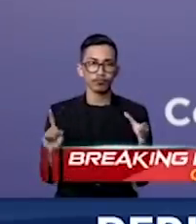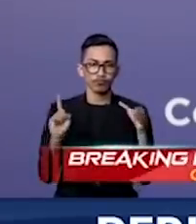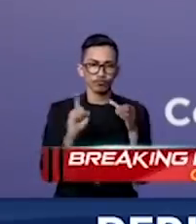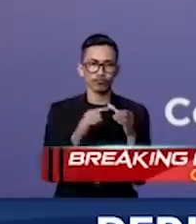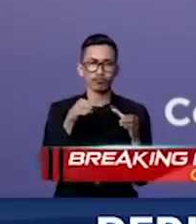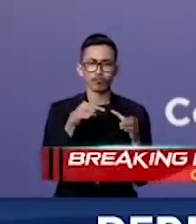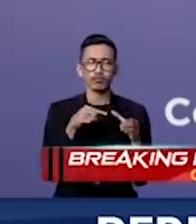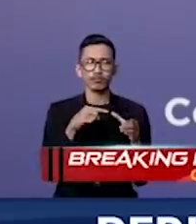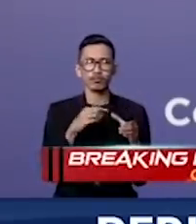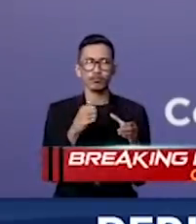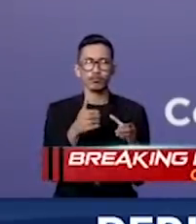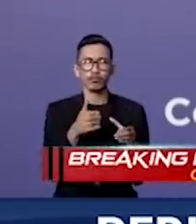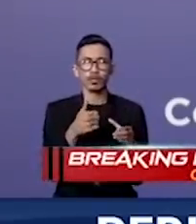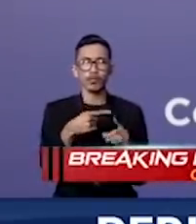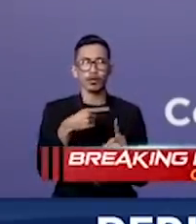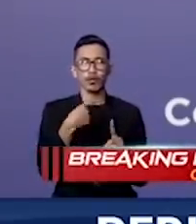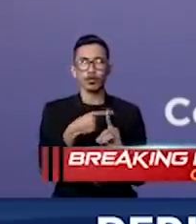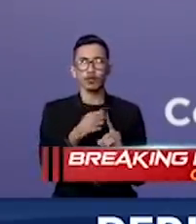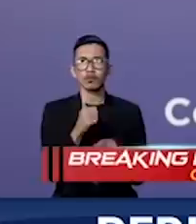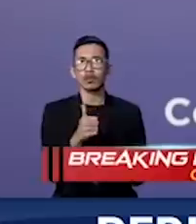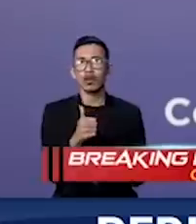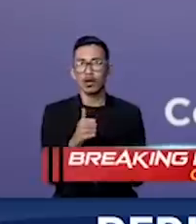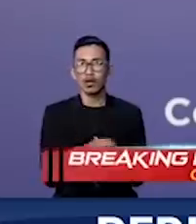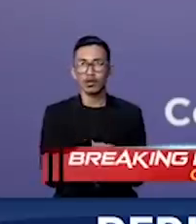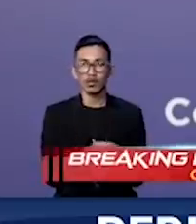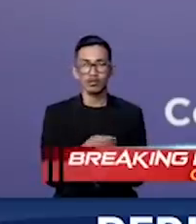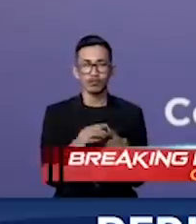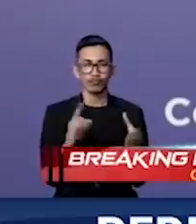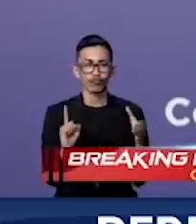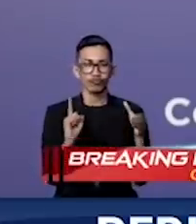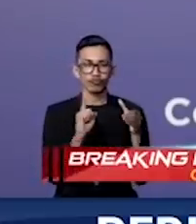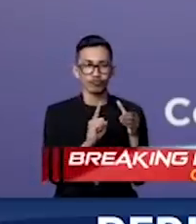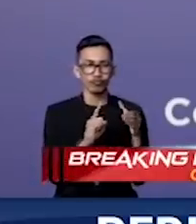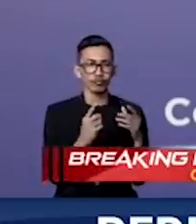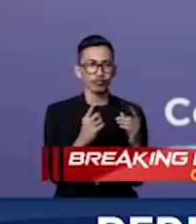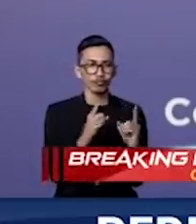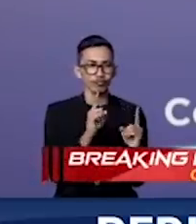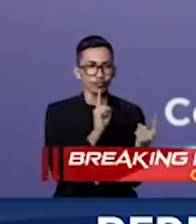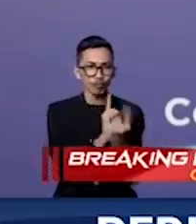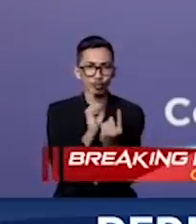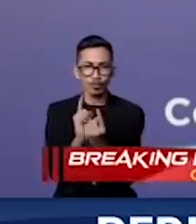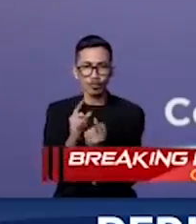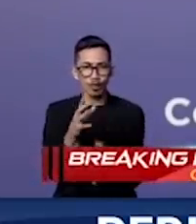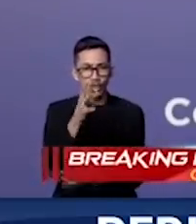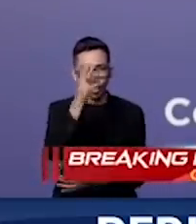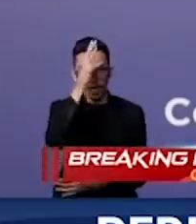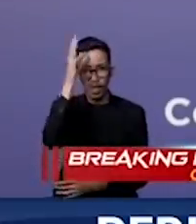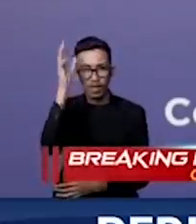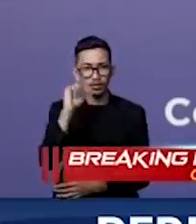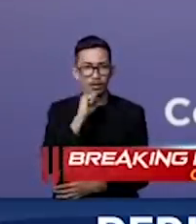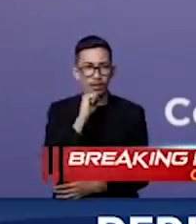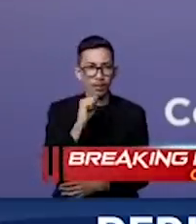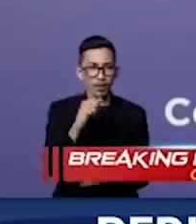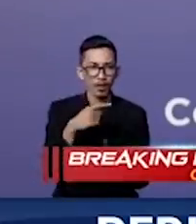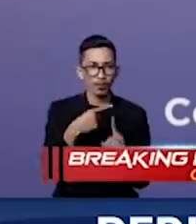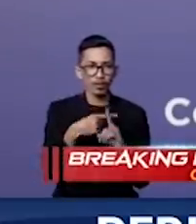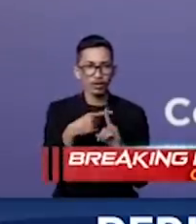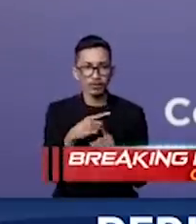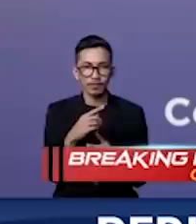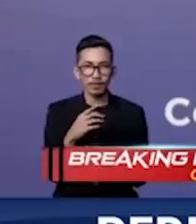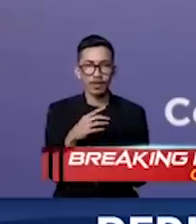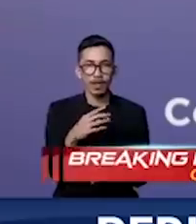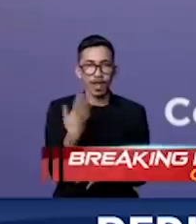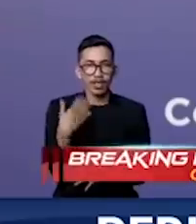seperti itu kita tidak tahu siapa yang terkena dan kemudian membawa virus ini yang berada disekitar kita